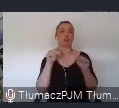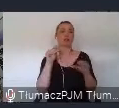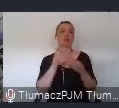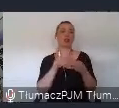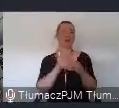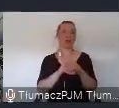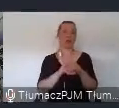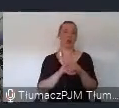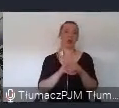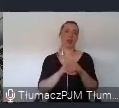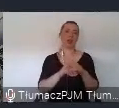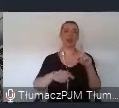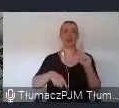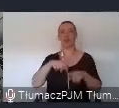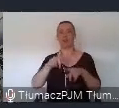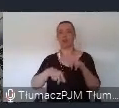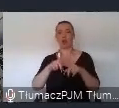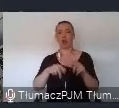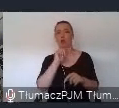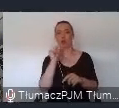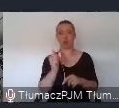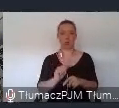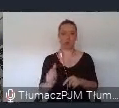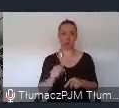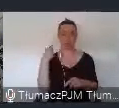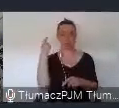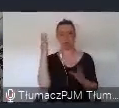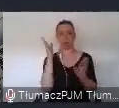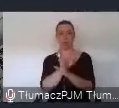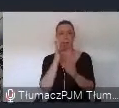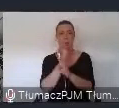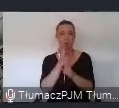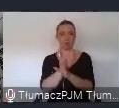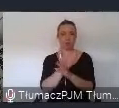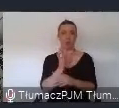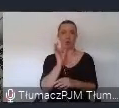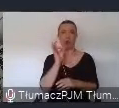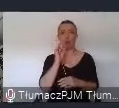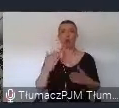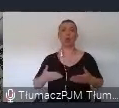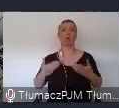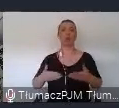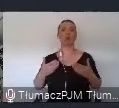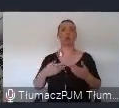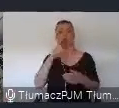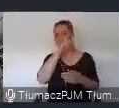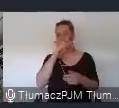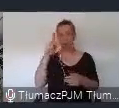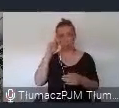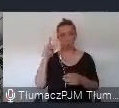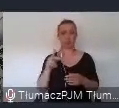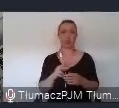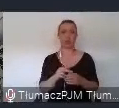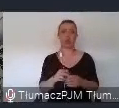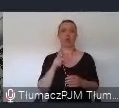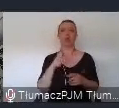Unii Europejskiej, przede wszystkim jeśli chodzi o ochronę zdrowia obywateli. To są między innymi kwestie związane ze środowiskiem. To jest między